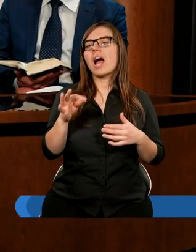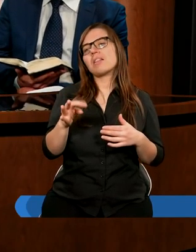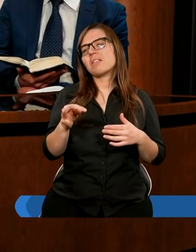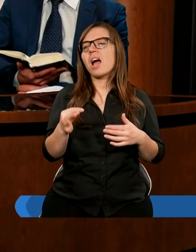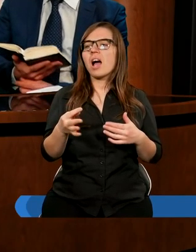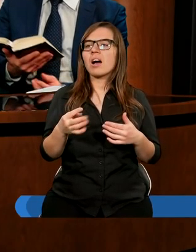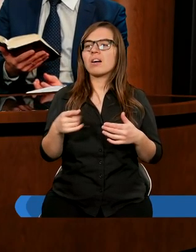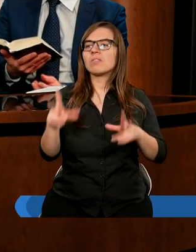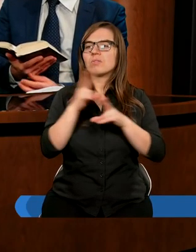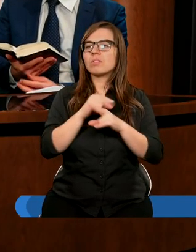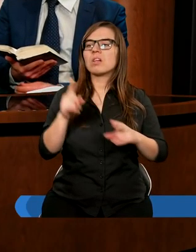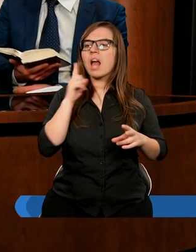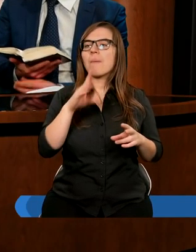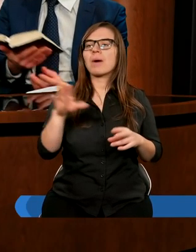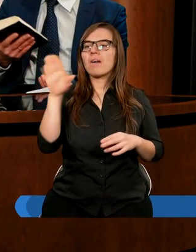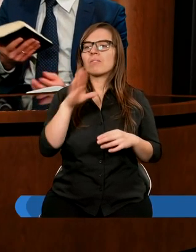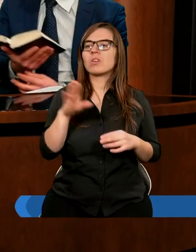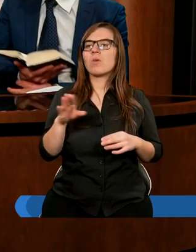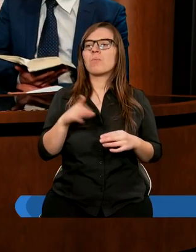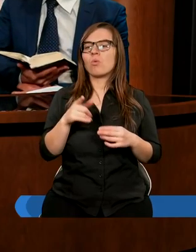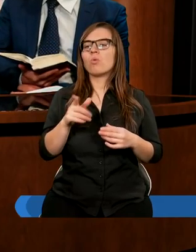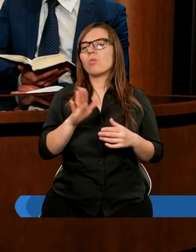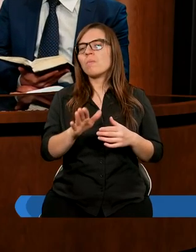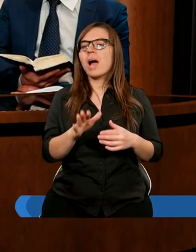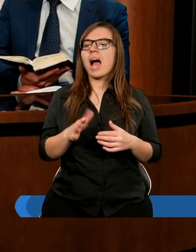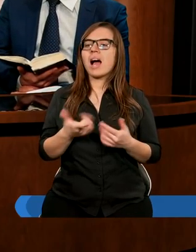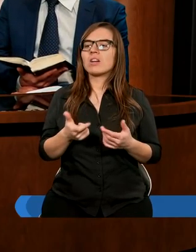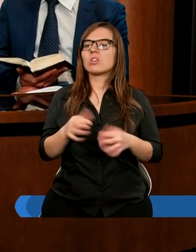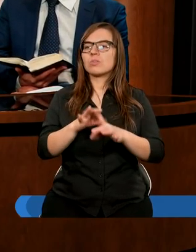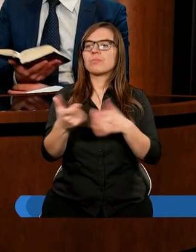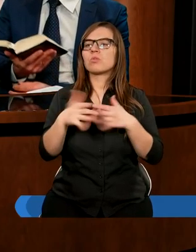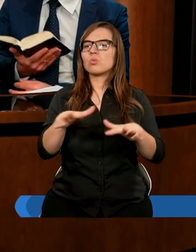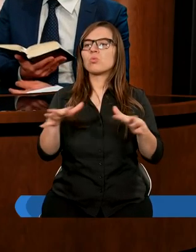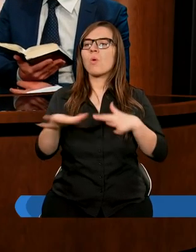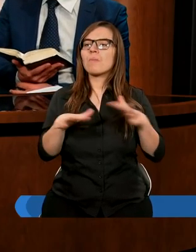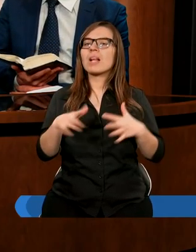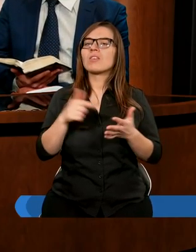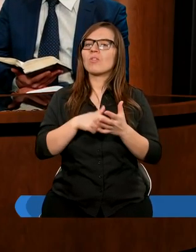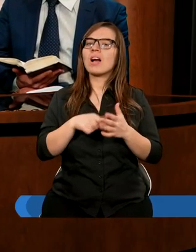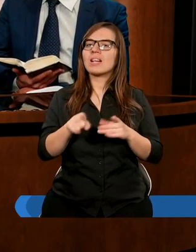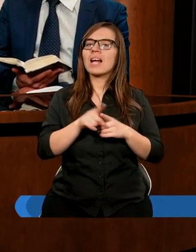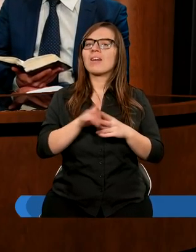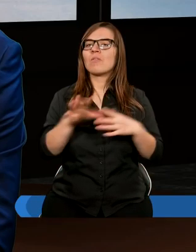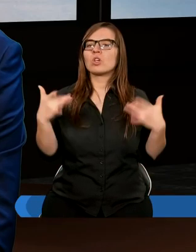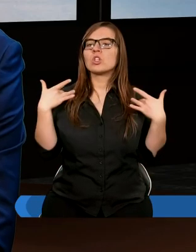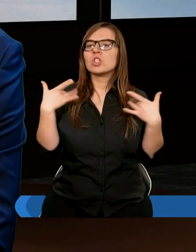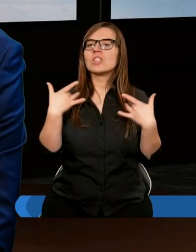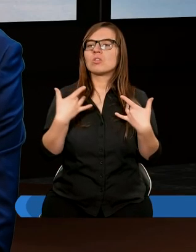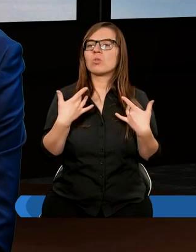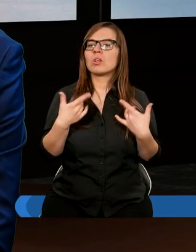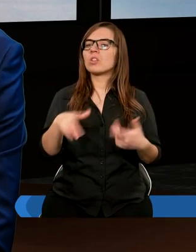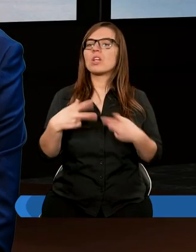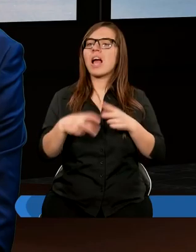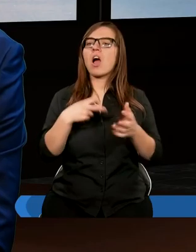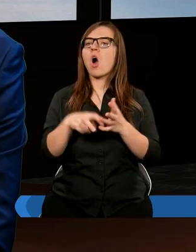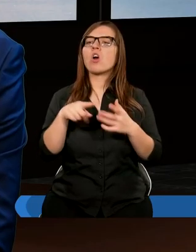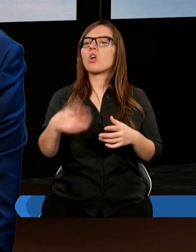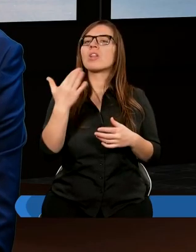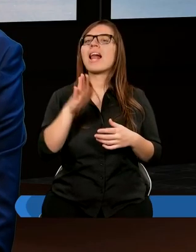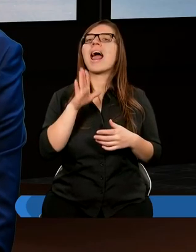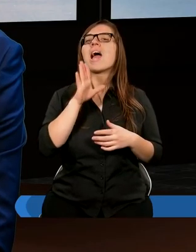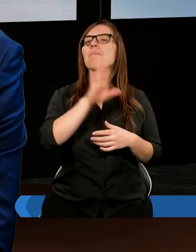super miejsce, naprawdę po prostu, pra stare, naprawdę jest dużo miejsca. Właśnie to kontakt z budżetem, prawda. Czyli nie chodzi o to, ile